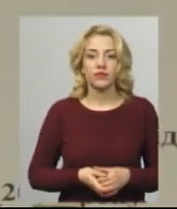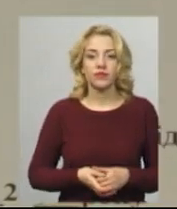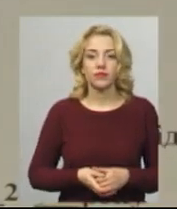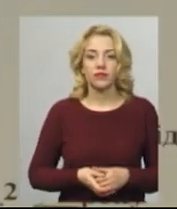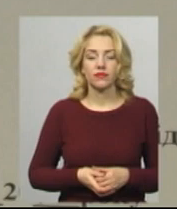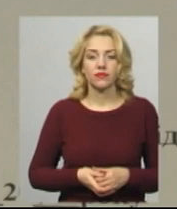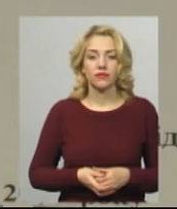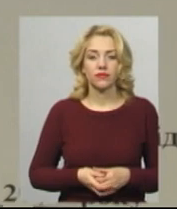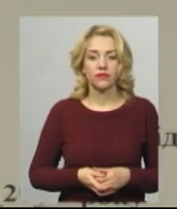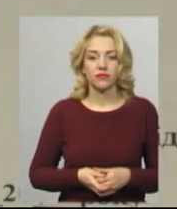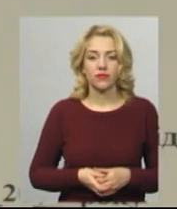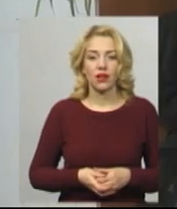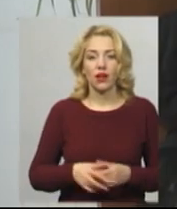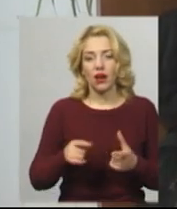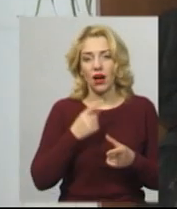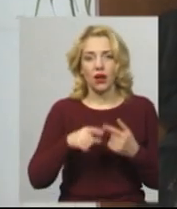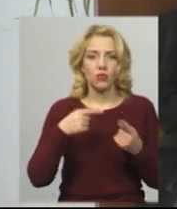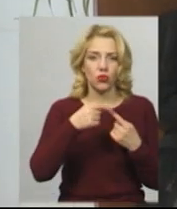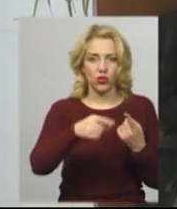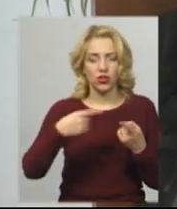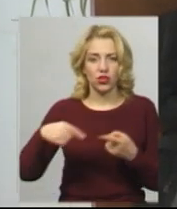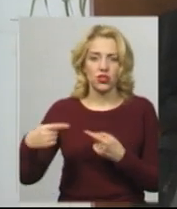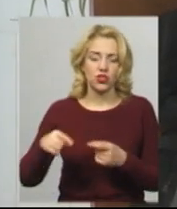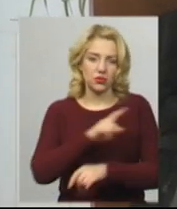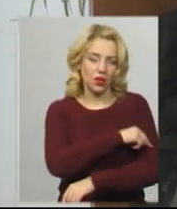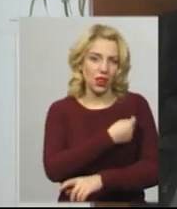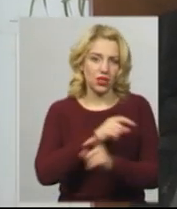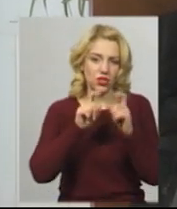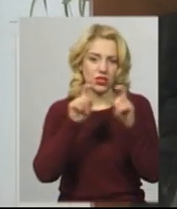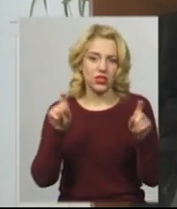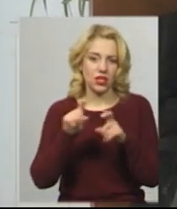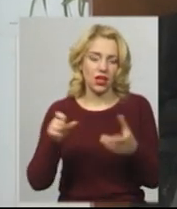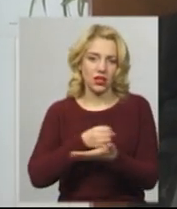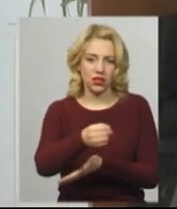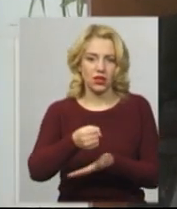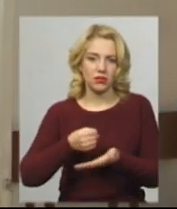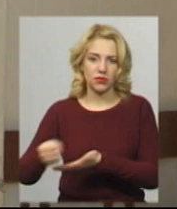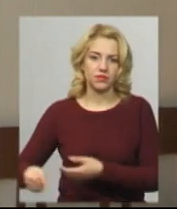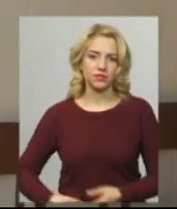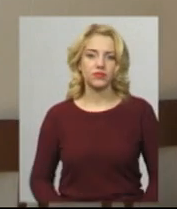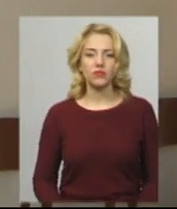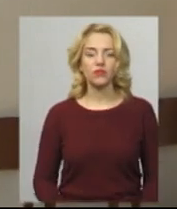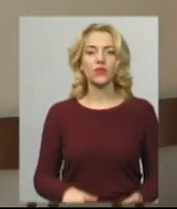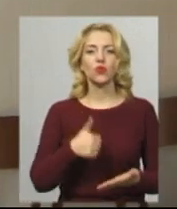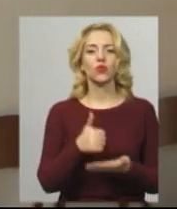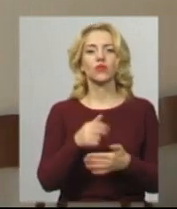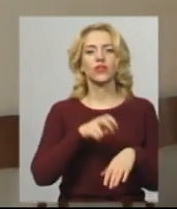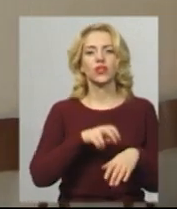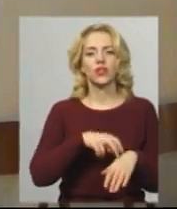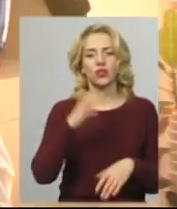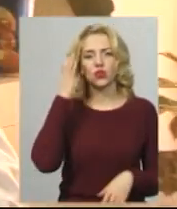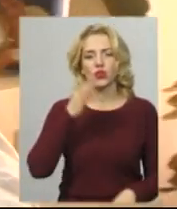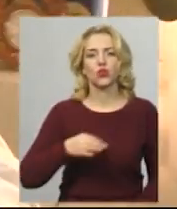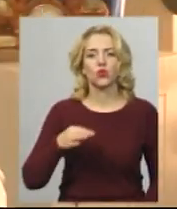до других медичних закладів, де видають лікарняні листи, а ми їх продовжуємо. Головний лікар Чорноострівської